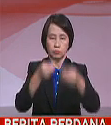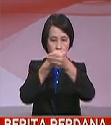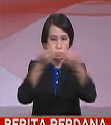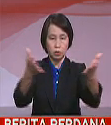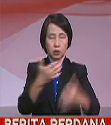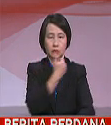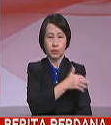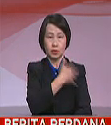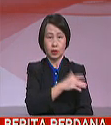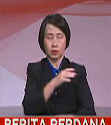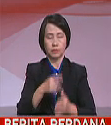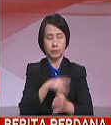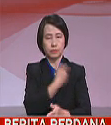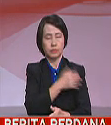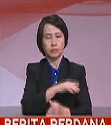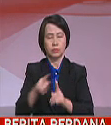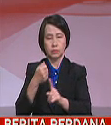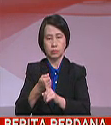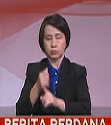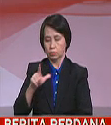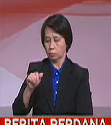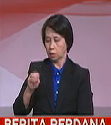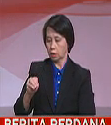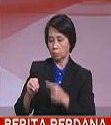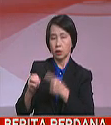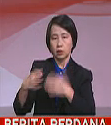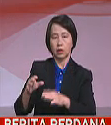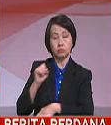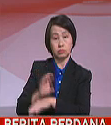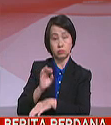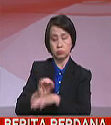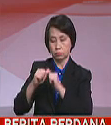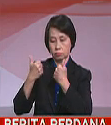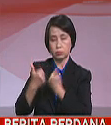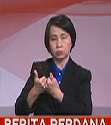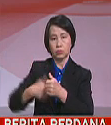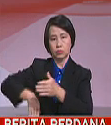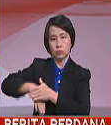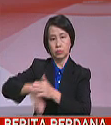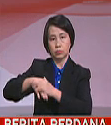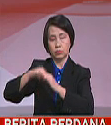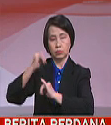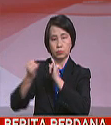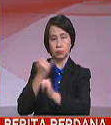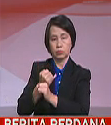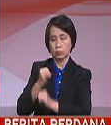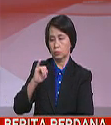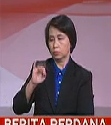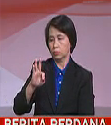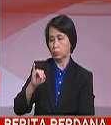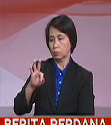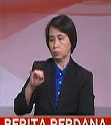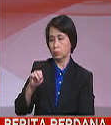bekas peralatan ekornya Lim Kim Joon yang juga kau Southern persekutuan bola sepak antarabangsa FIFA